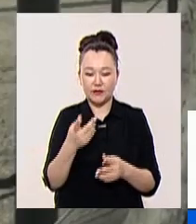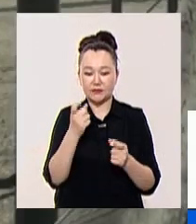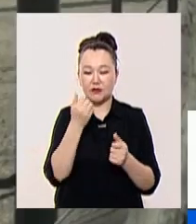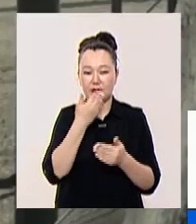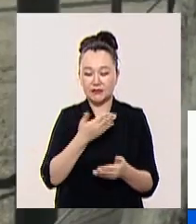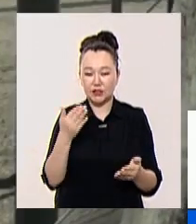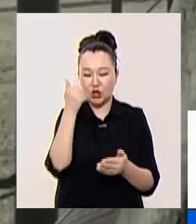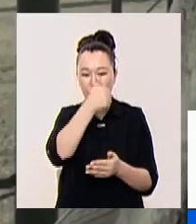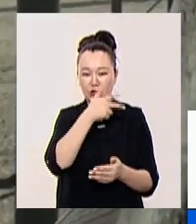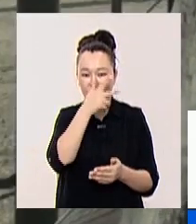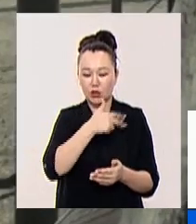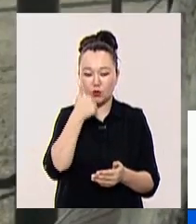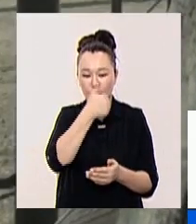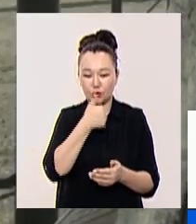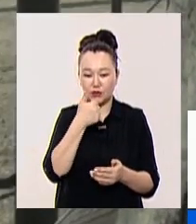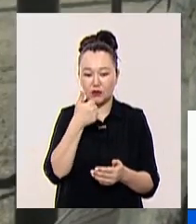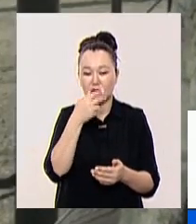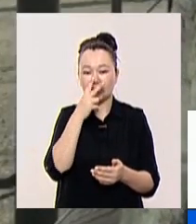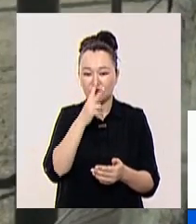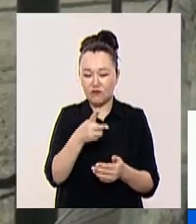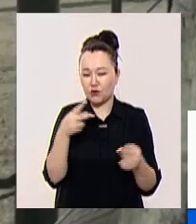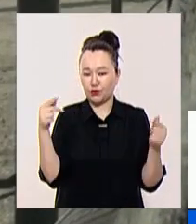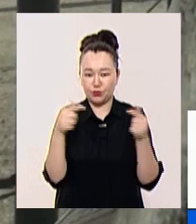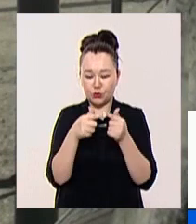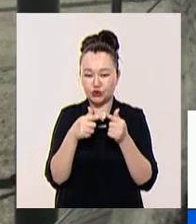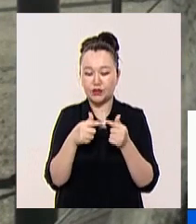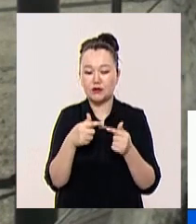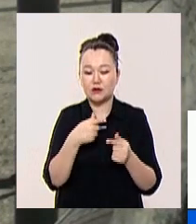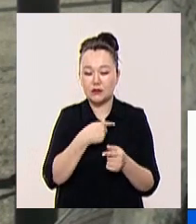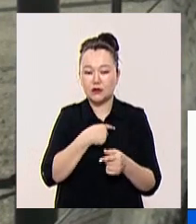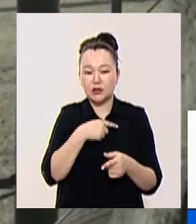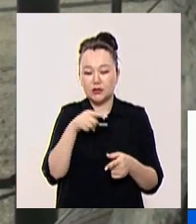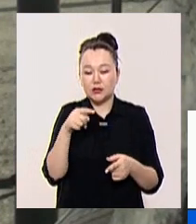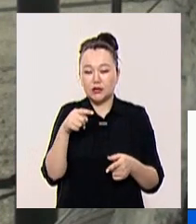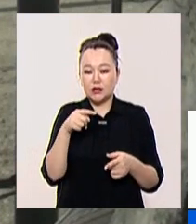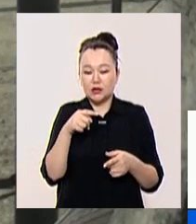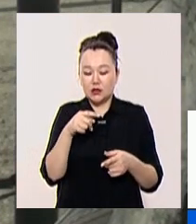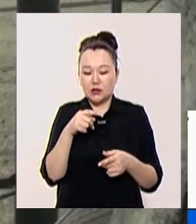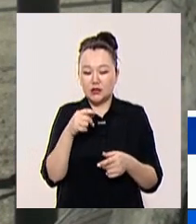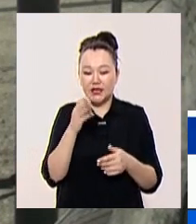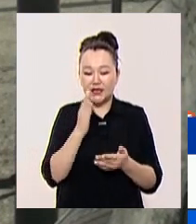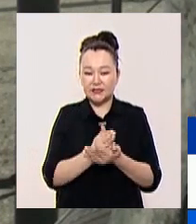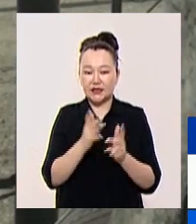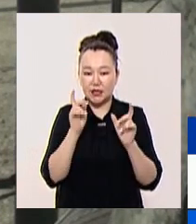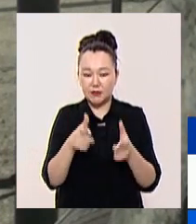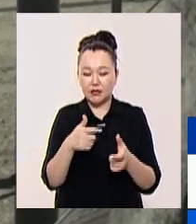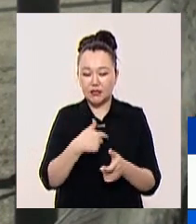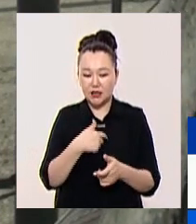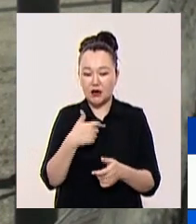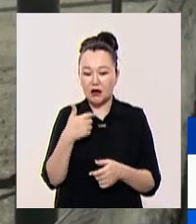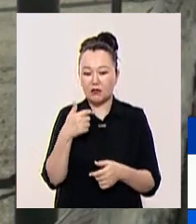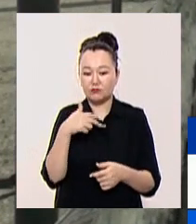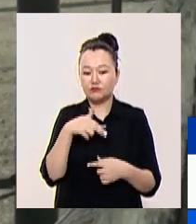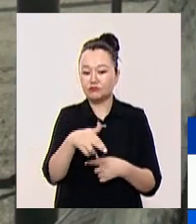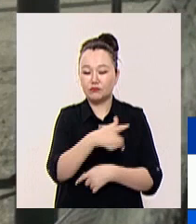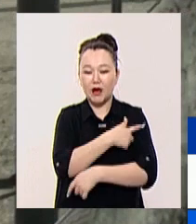последние 3 года, а уж 2 точно, поскольку идет эпидемия, я не перешагнула,